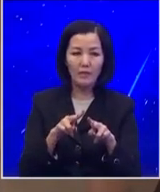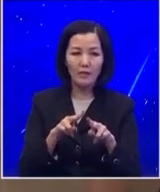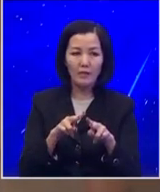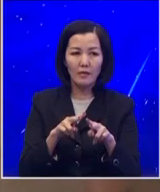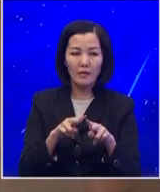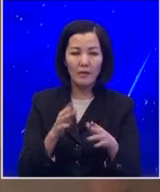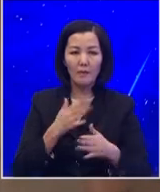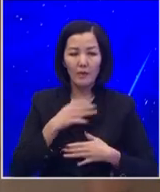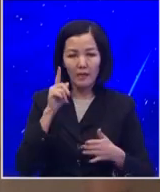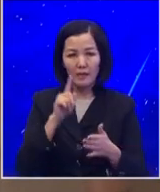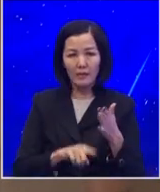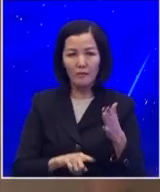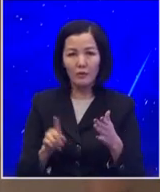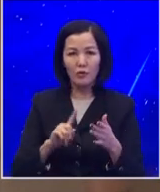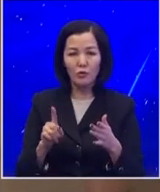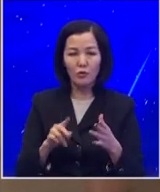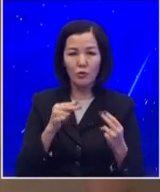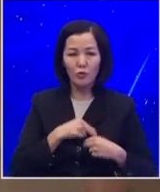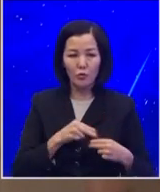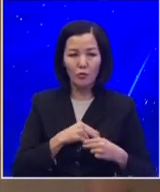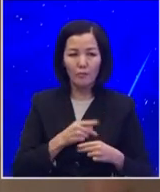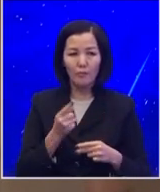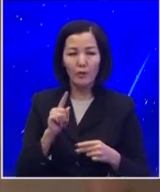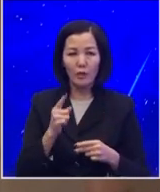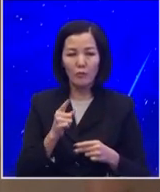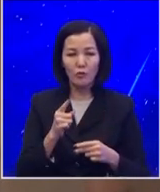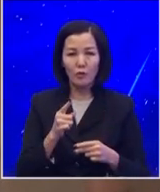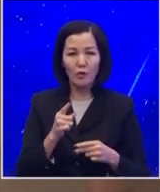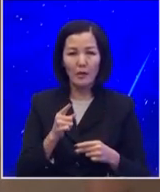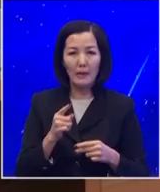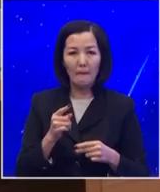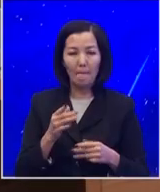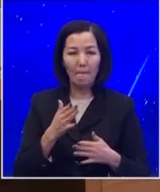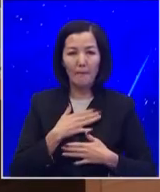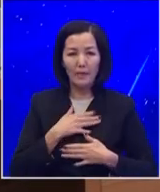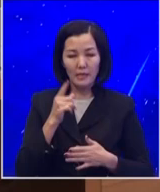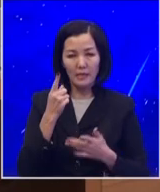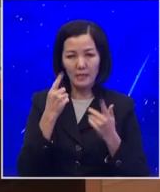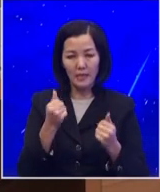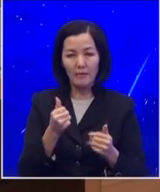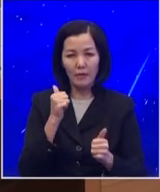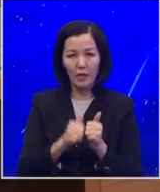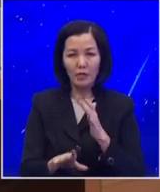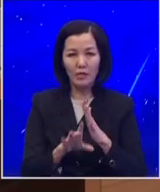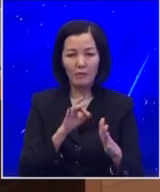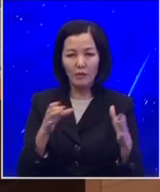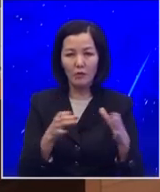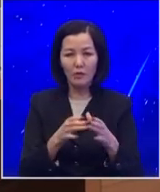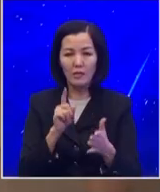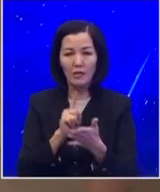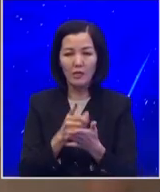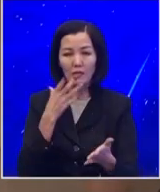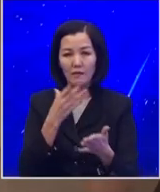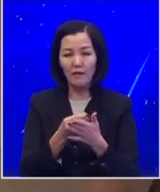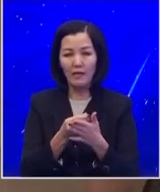Мы надеемся на их труд, потому что сейчас мы знаем, что на каждом избирательном участке у нас должны быть свои